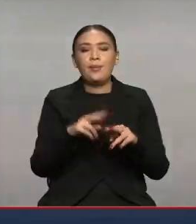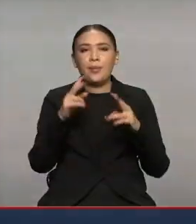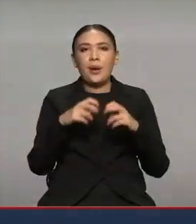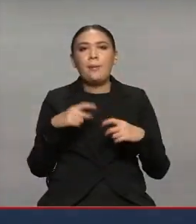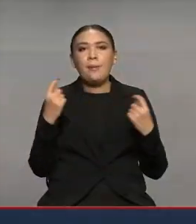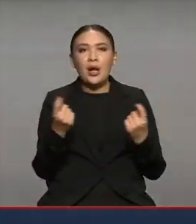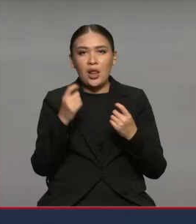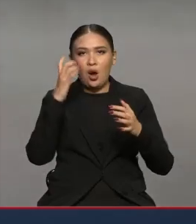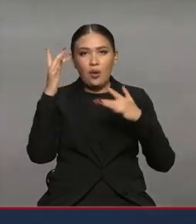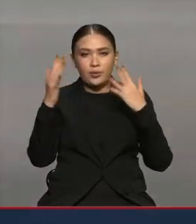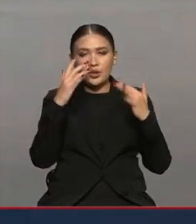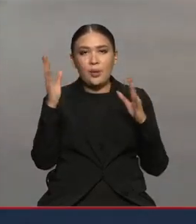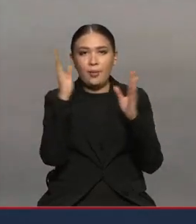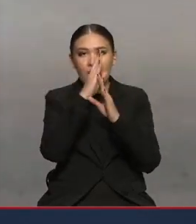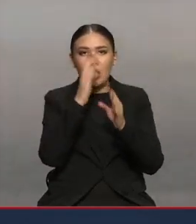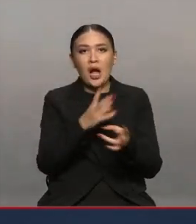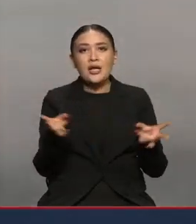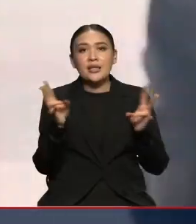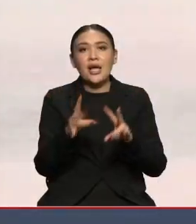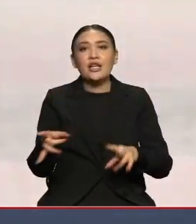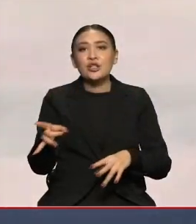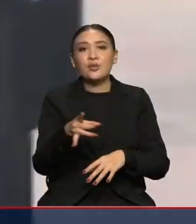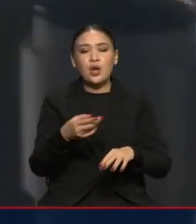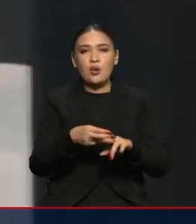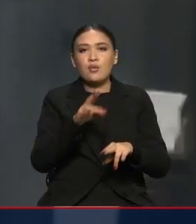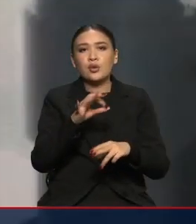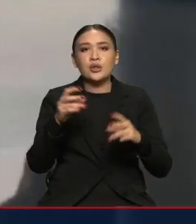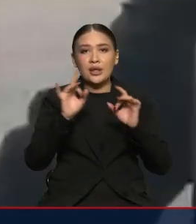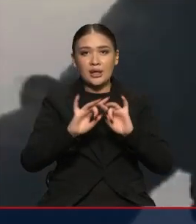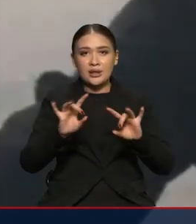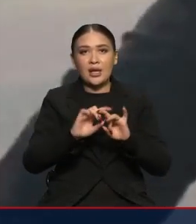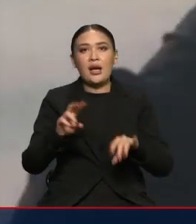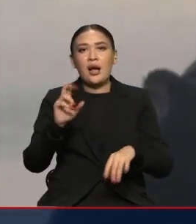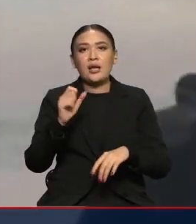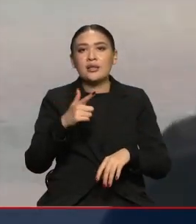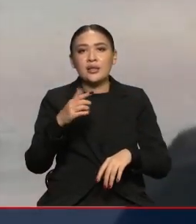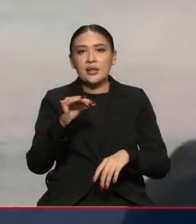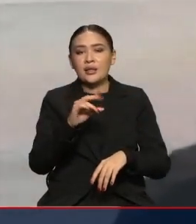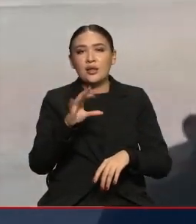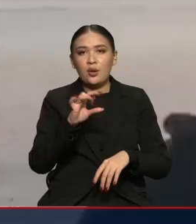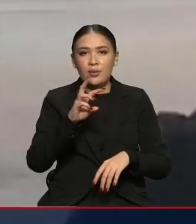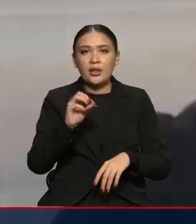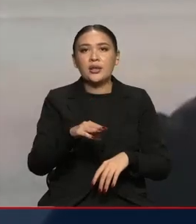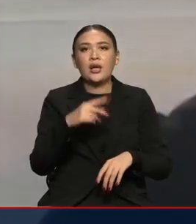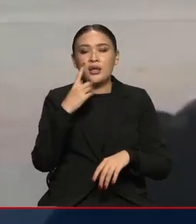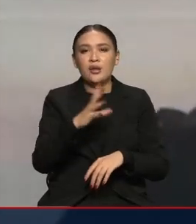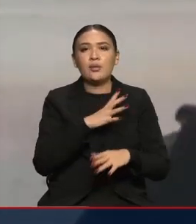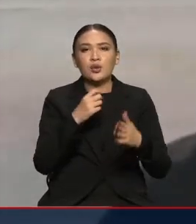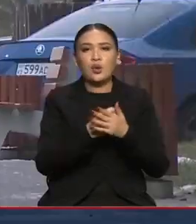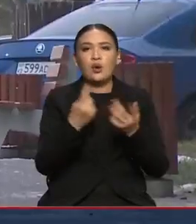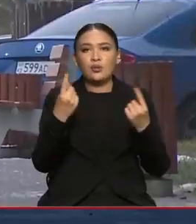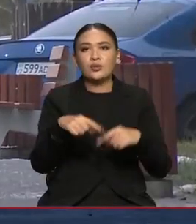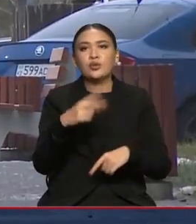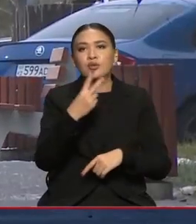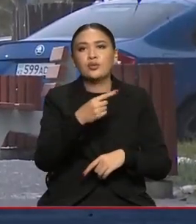малооблачная погода на остальной территории Республики по данным Каз гидромета ночью столбики термометров опустятся до